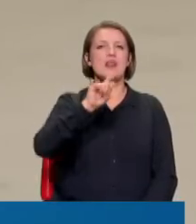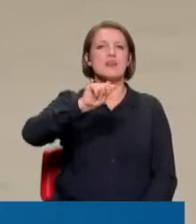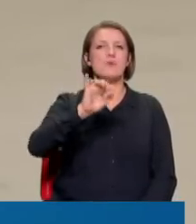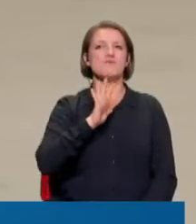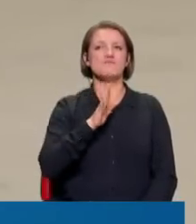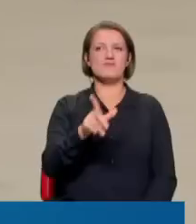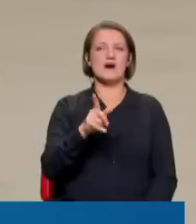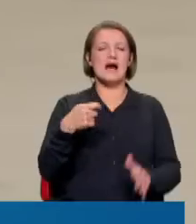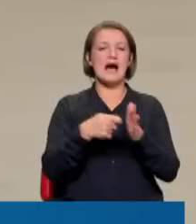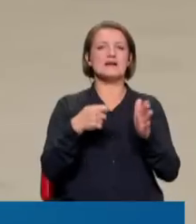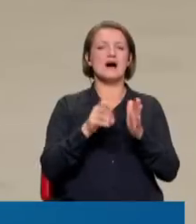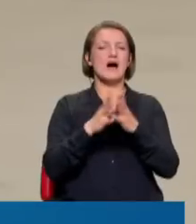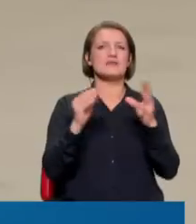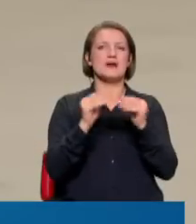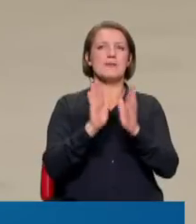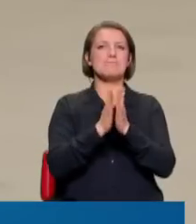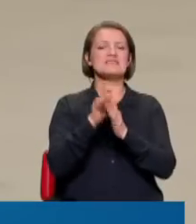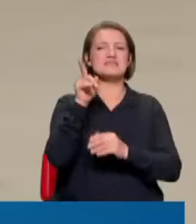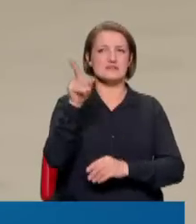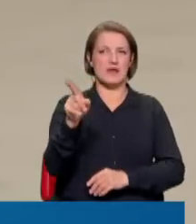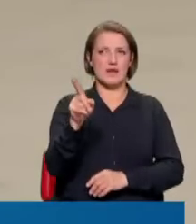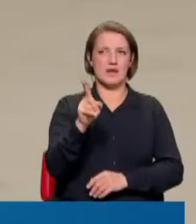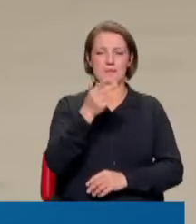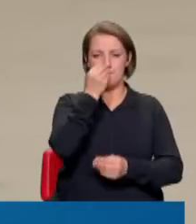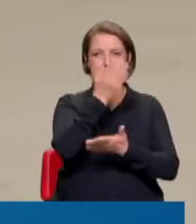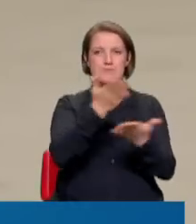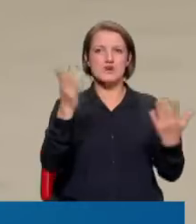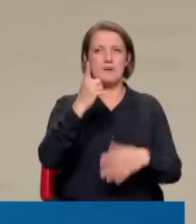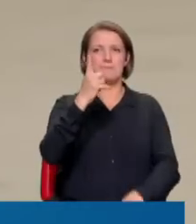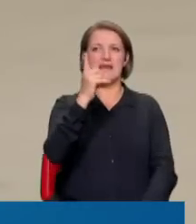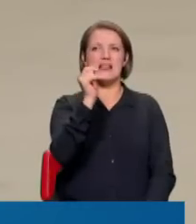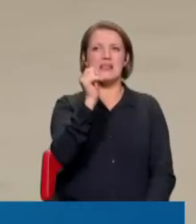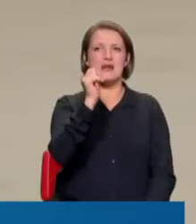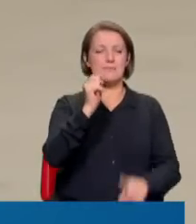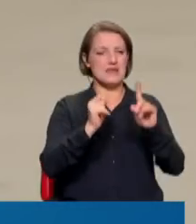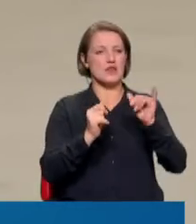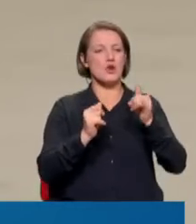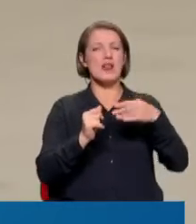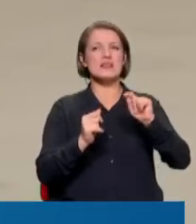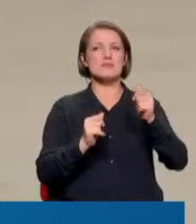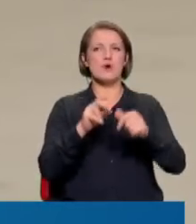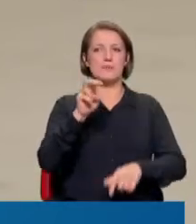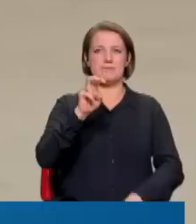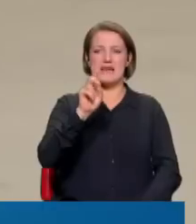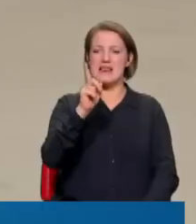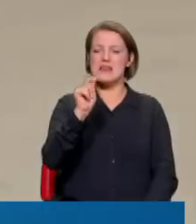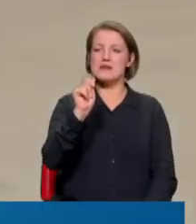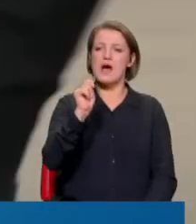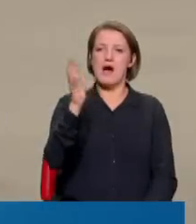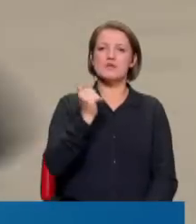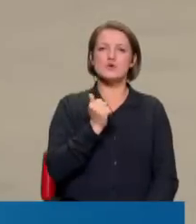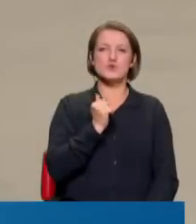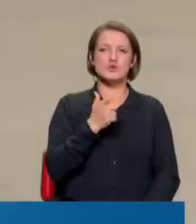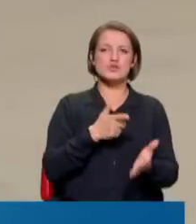var Adana'da Mersin'de maalesef bahçede 1 liracı 1 kilo limon var 8 tane lon 1 liracı alıyorsunuz